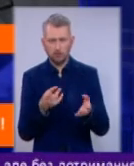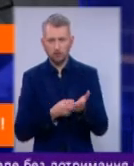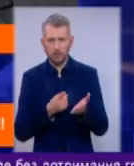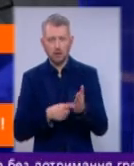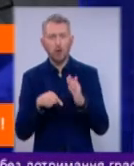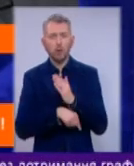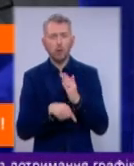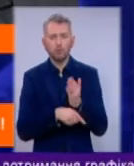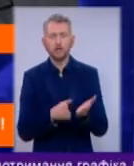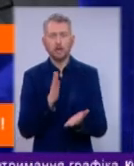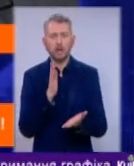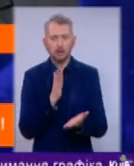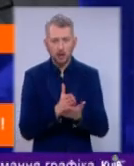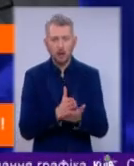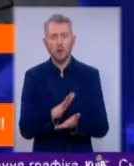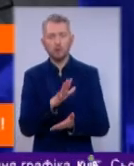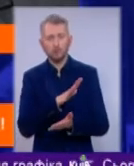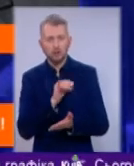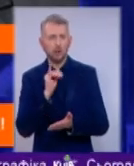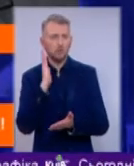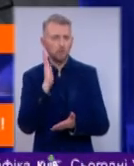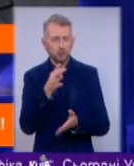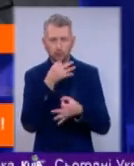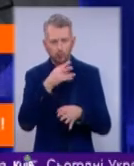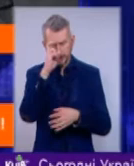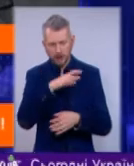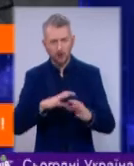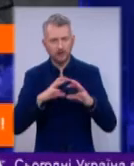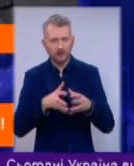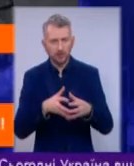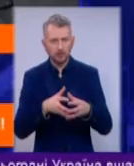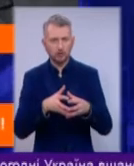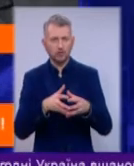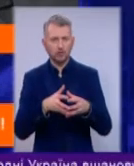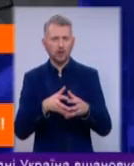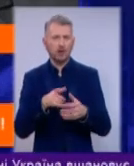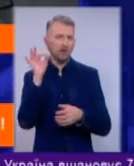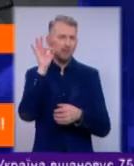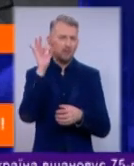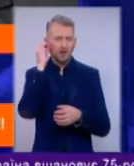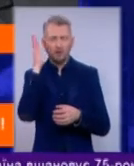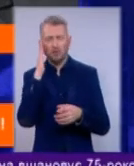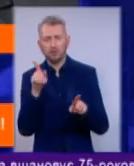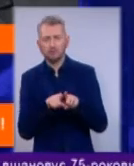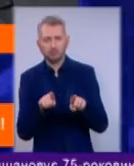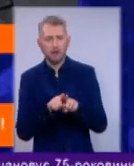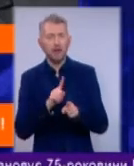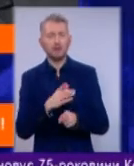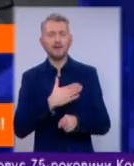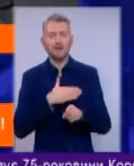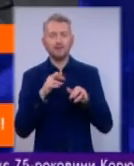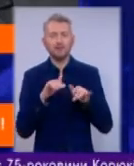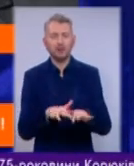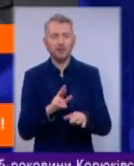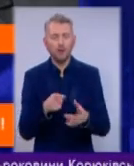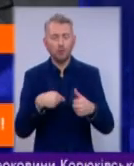Корупція є, була і буде в будь-якій країні світу, чи в Німеччині, чи в Японії. Але наша справа як